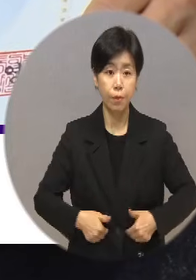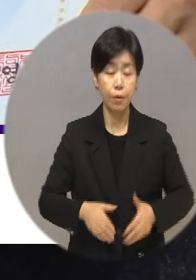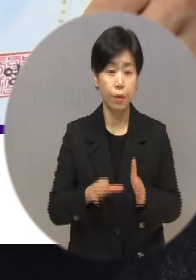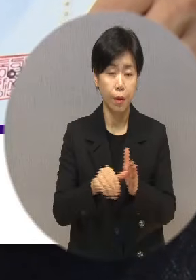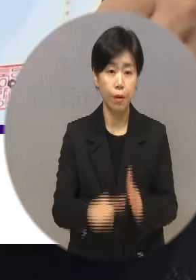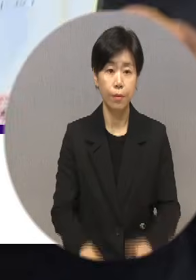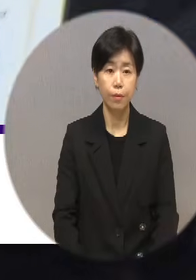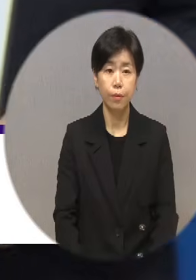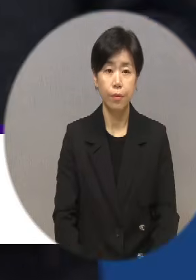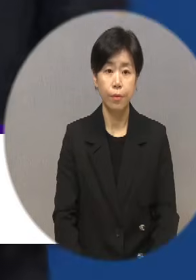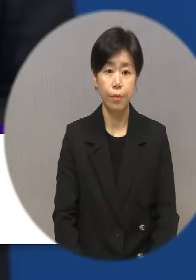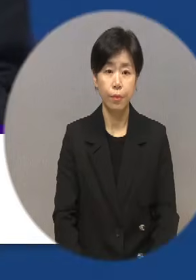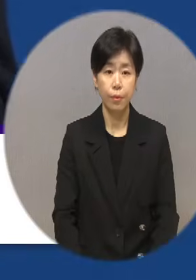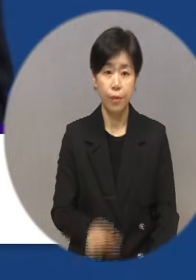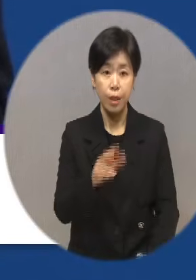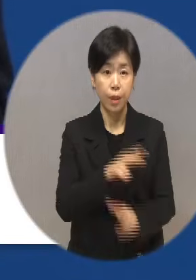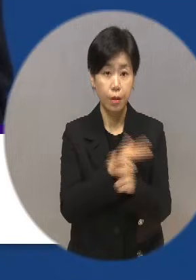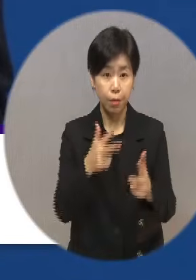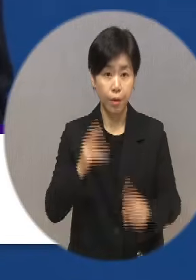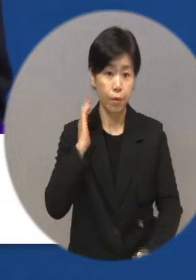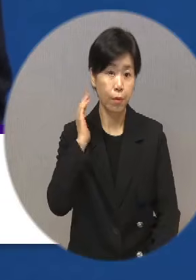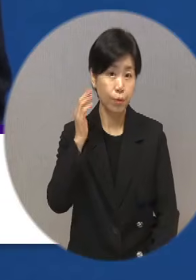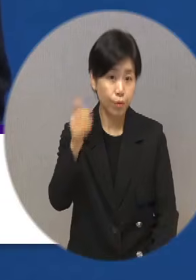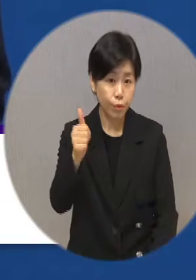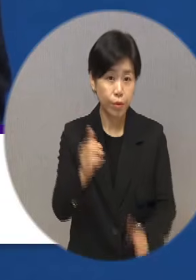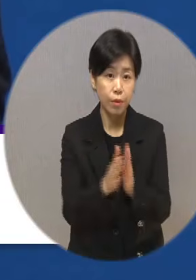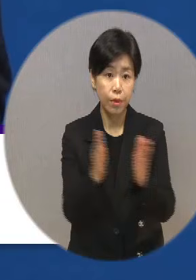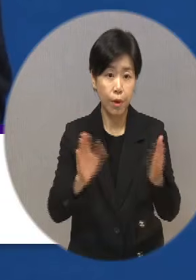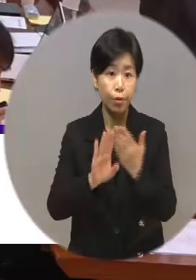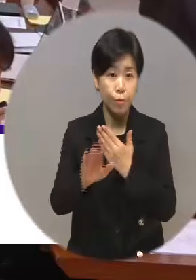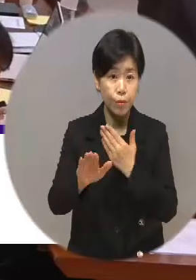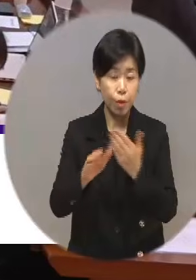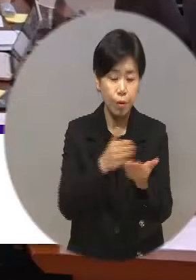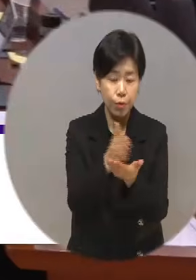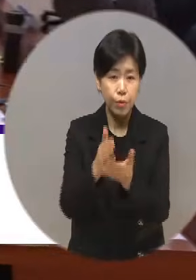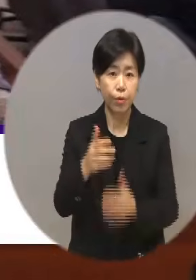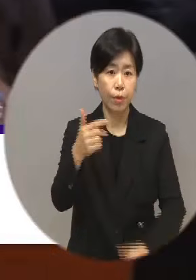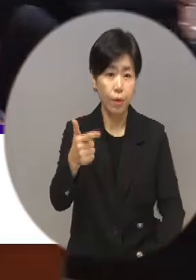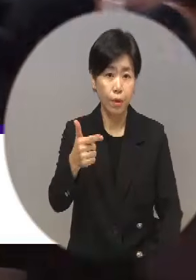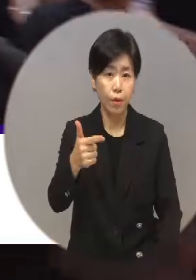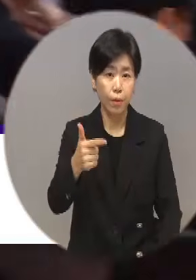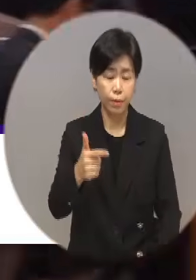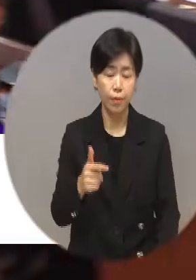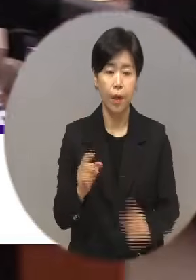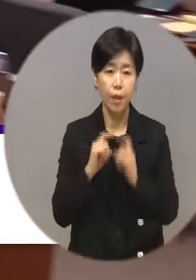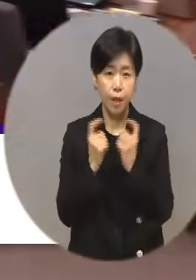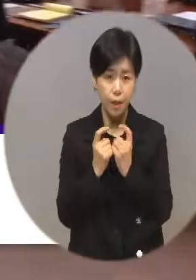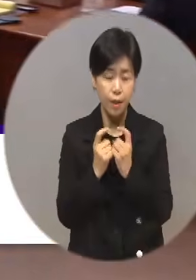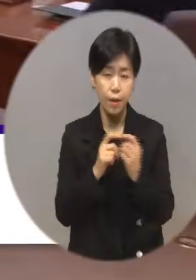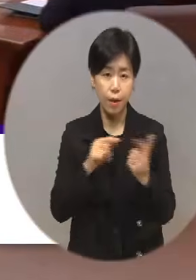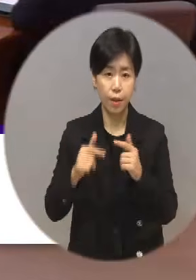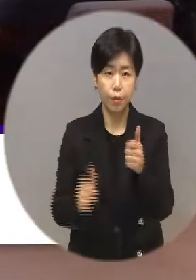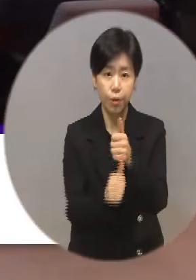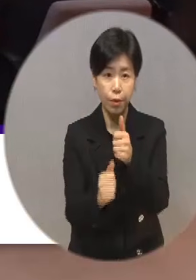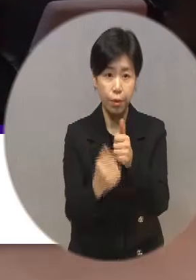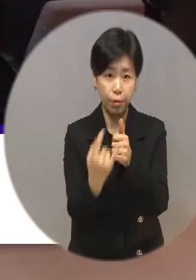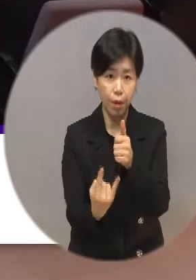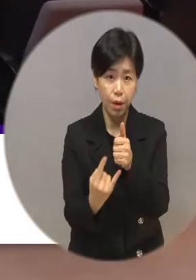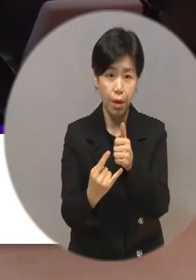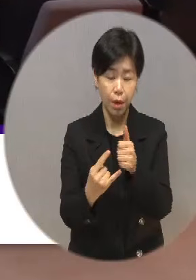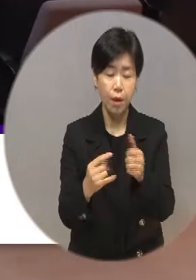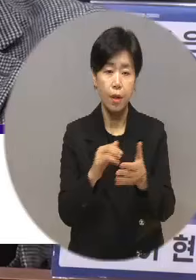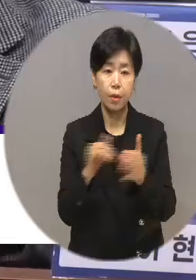강조했습니다. 이재명 정부 출범 이후 6개 분과 120명의 민간 위원들로 새롭게 구성된